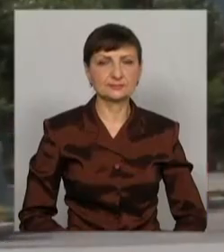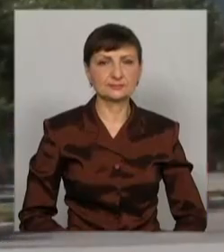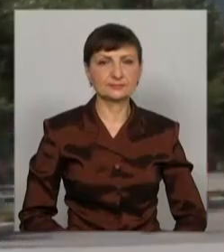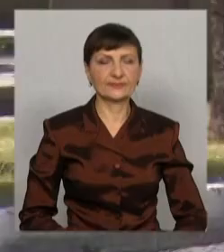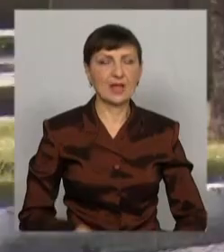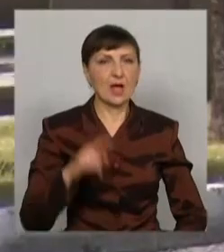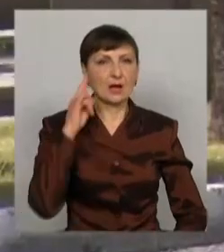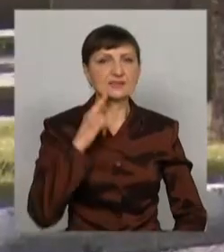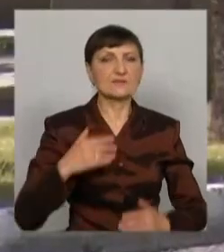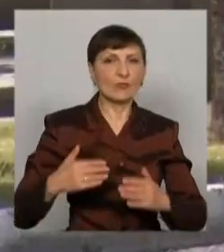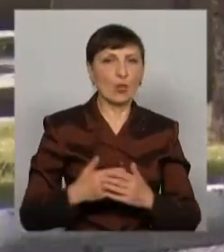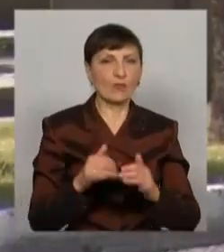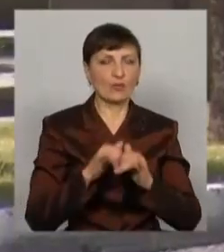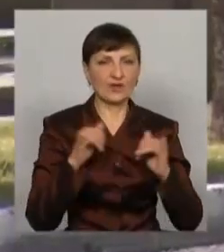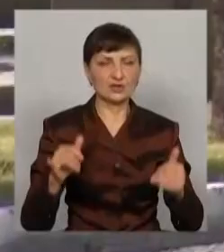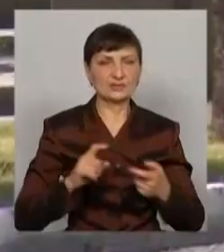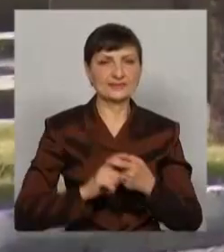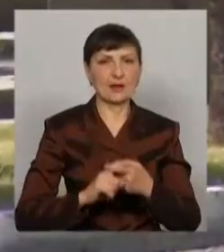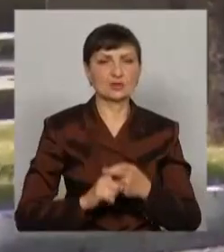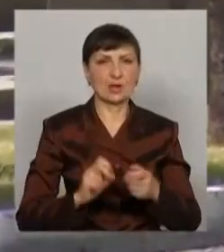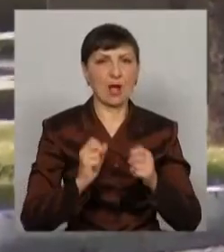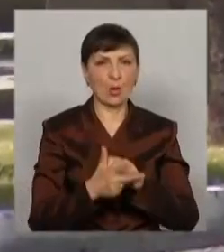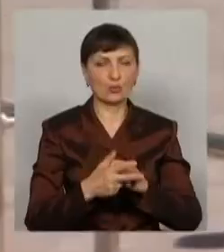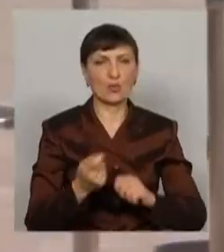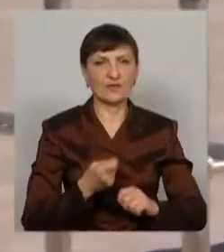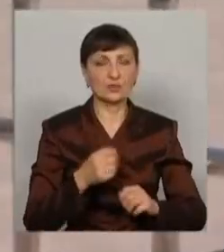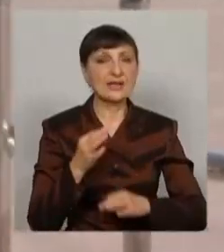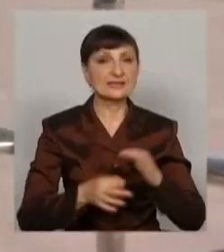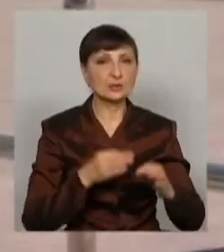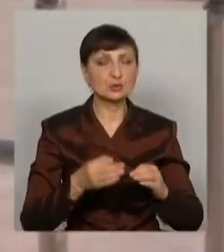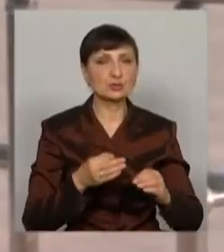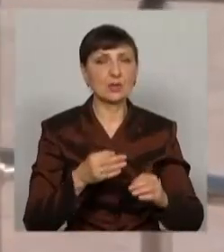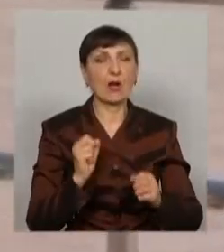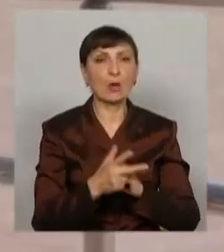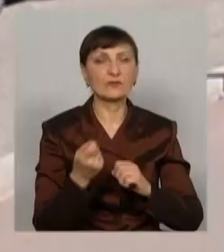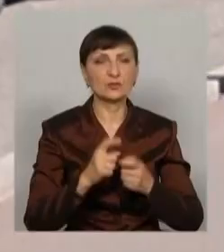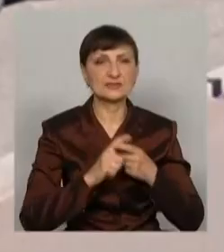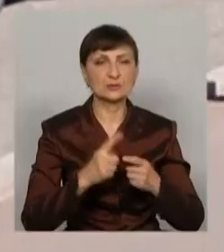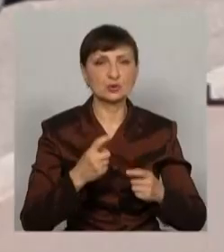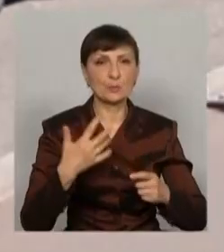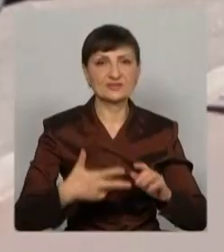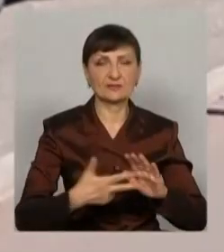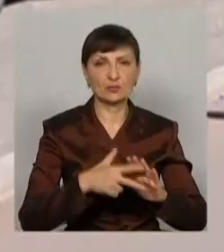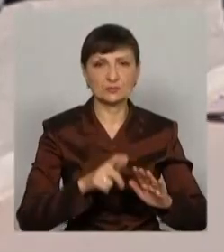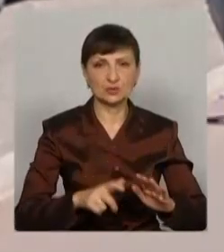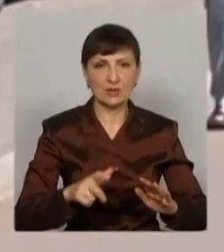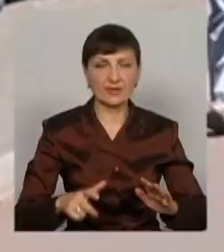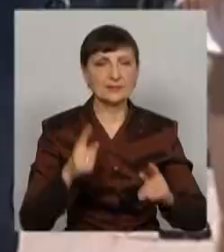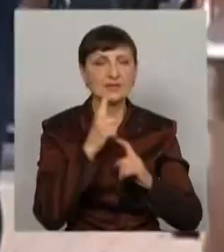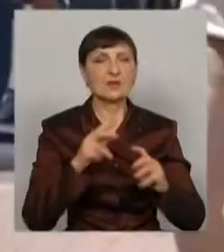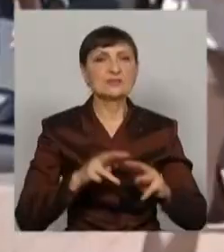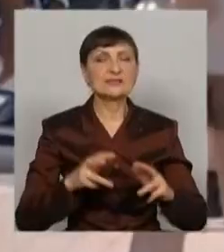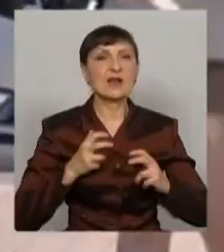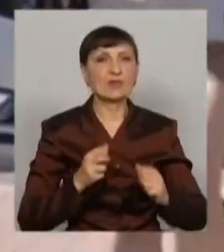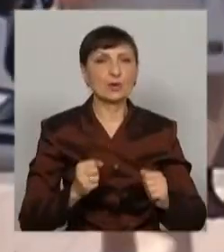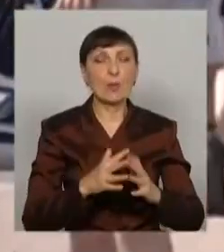В Казахстане вновь набирает обороты заболеваемость коронавирусом. Только за сутки ковидом заразились 158 человек. Как сообщили в Минздраве, больше